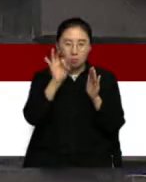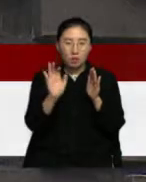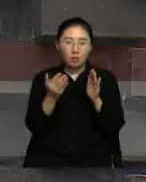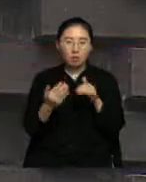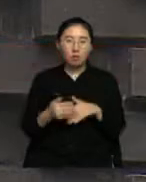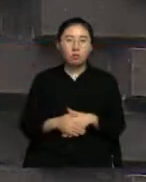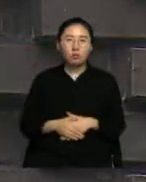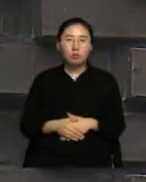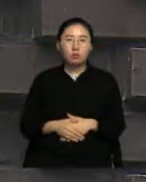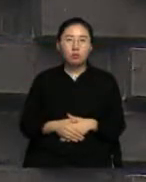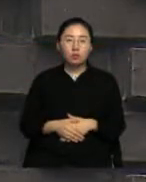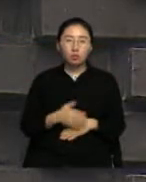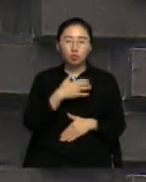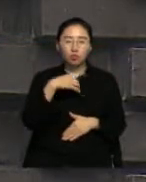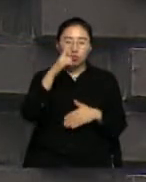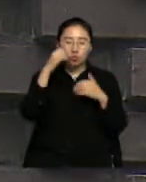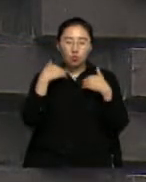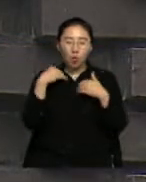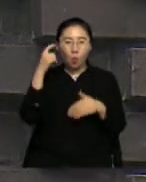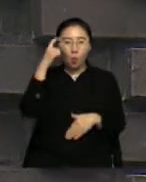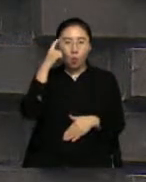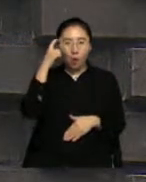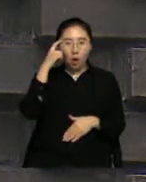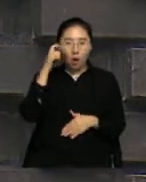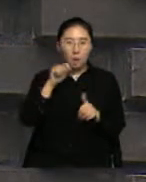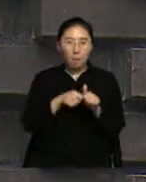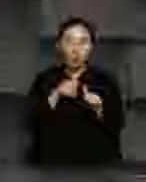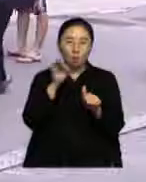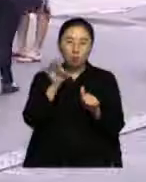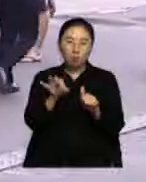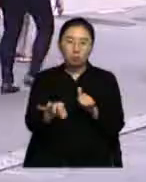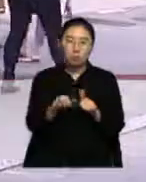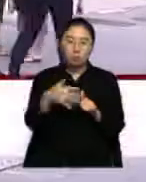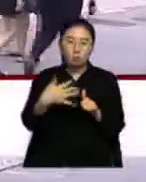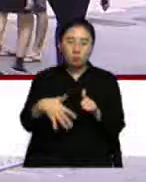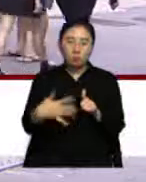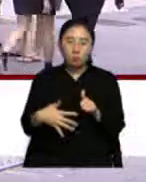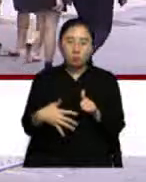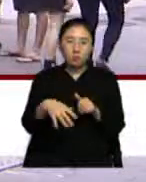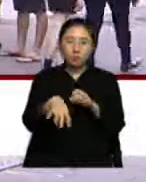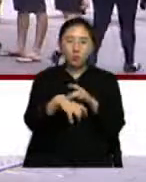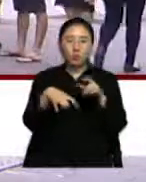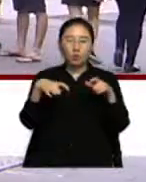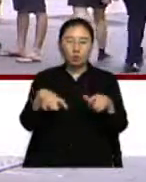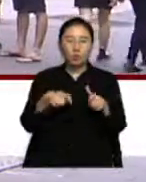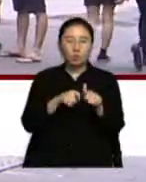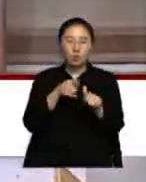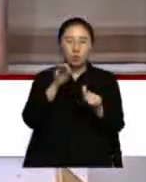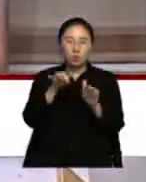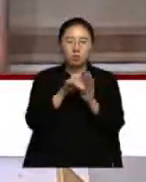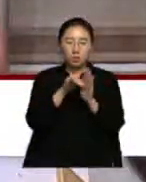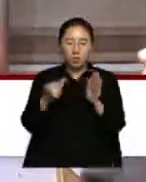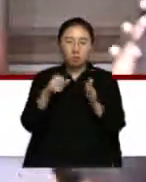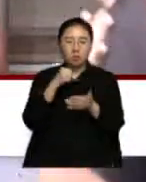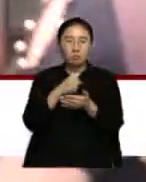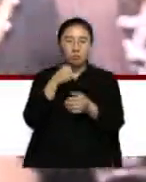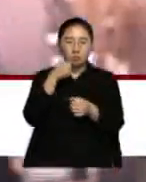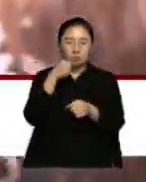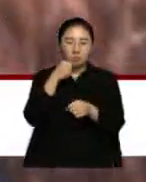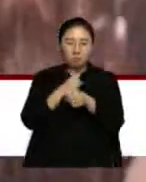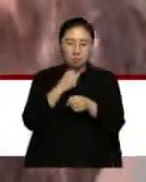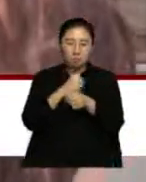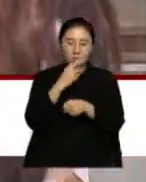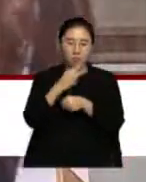되고요. 그렇다면 구청은 왜 과태료를 부과하지 않았을까? 종로구는 과태료 처벌 기준이 만들어진 지 3년이